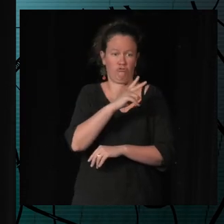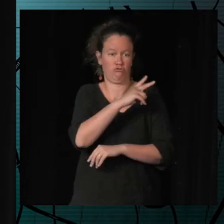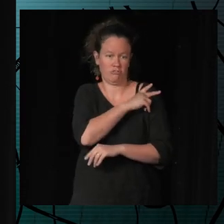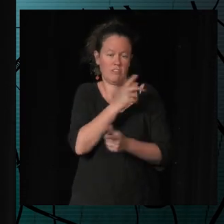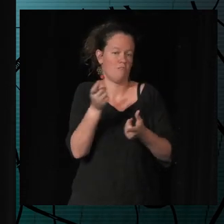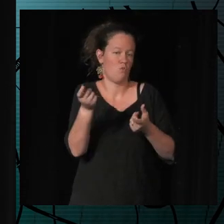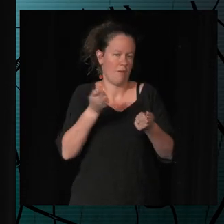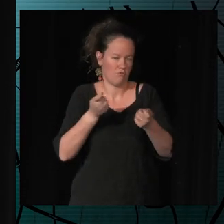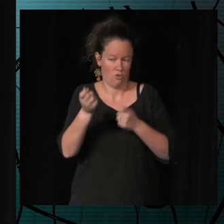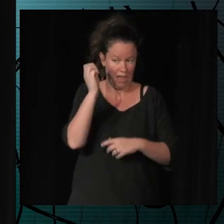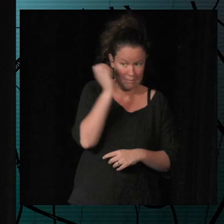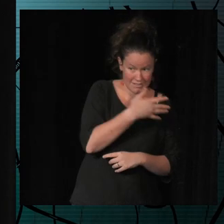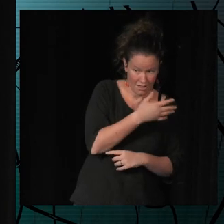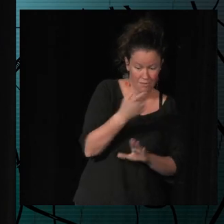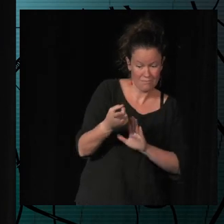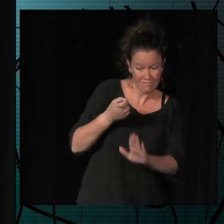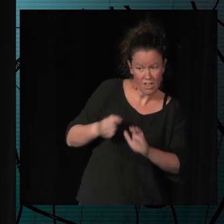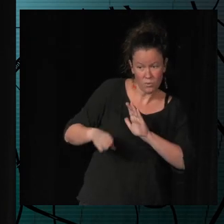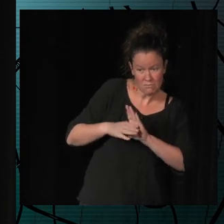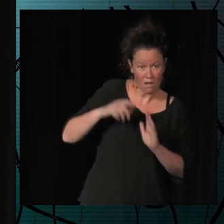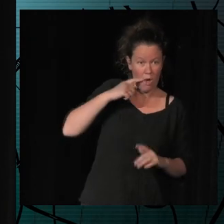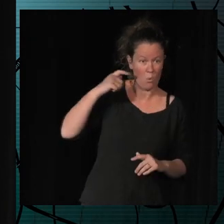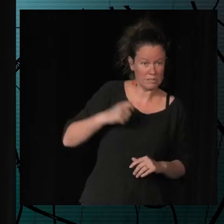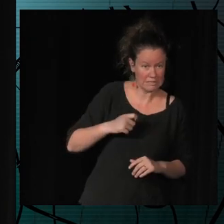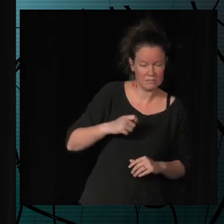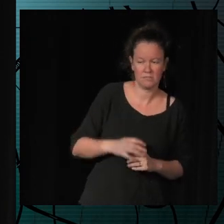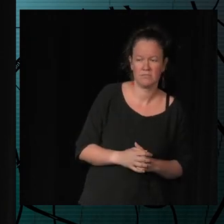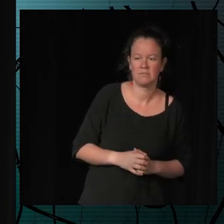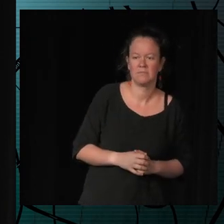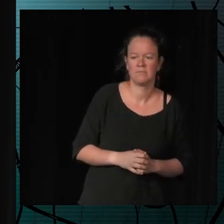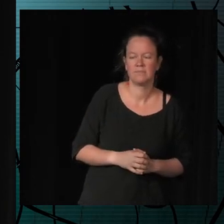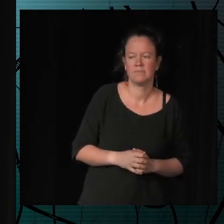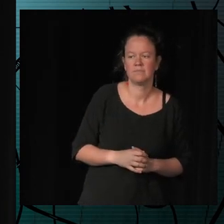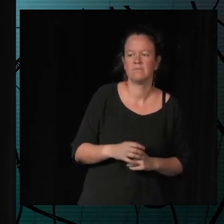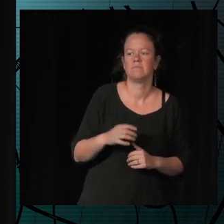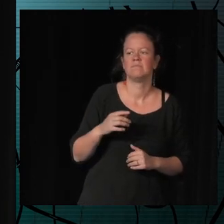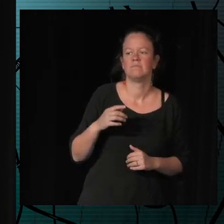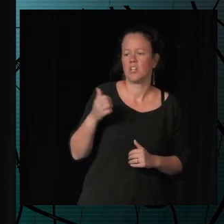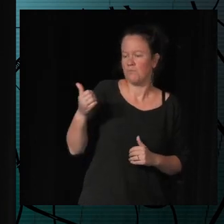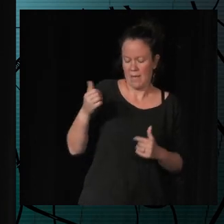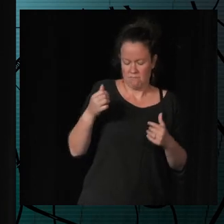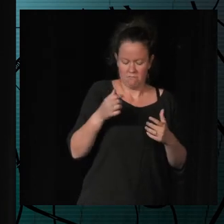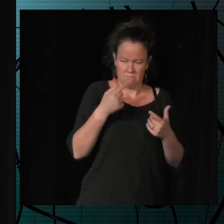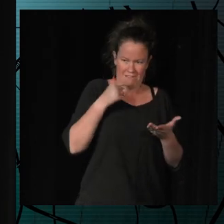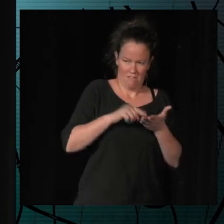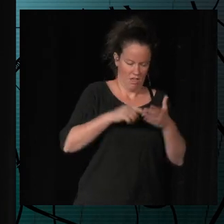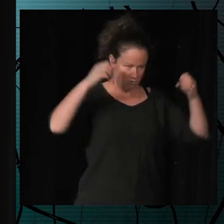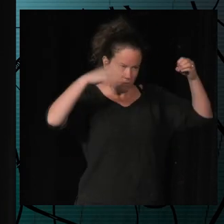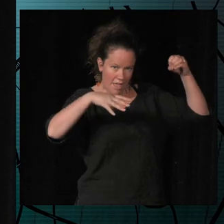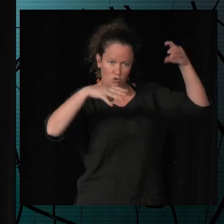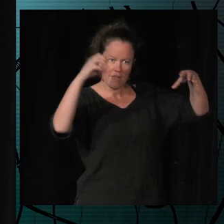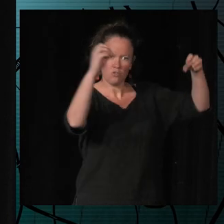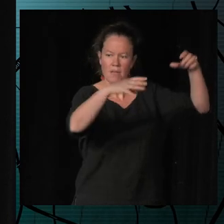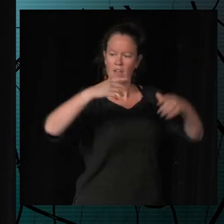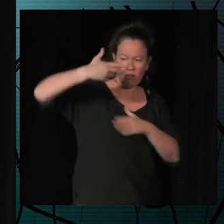américain naturalisé américain d'origine hongroise figure de pro du nouvelle Hollywood qui était un maître de la lumière naturelle spberg disait de lui qu' l'éclairit